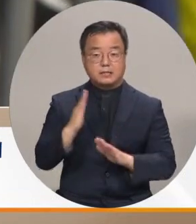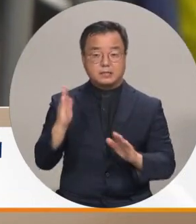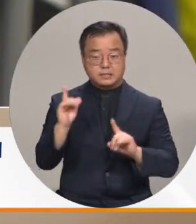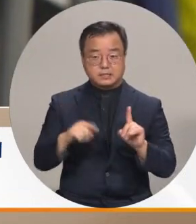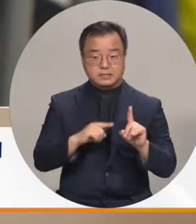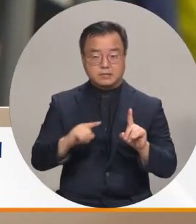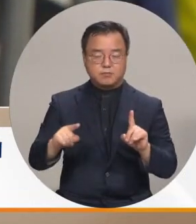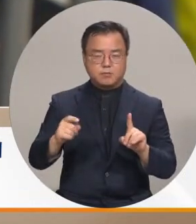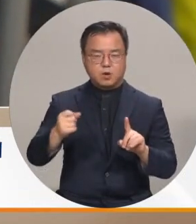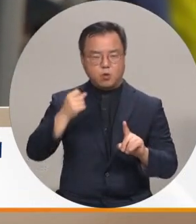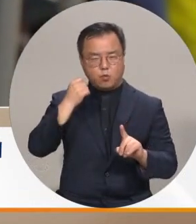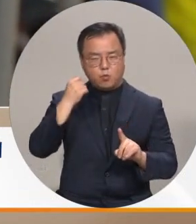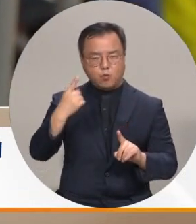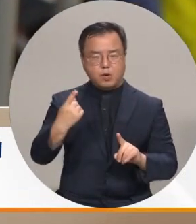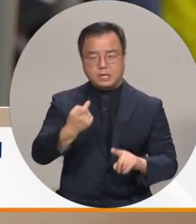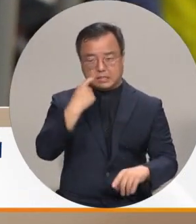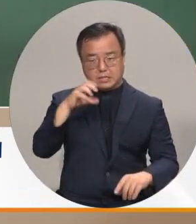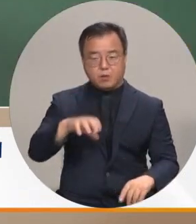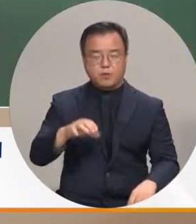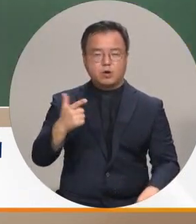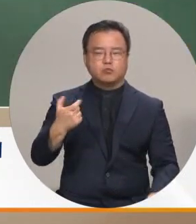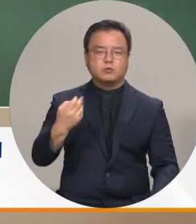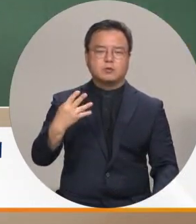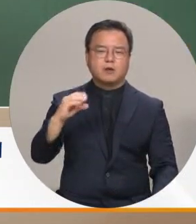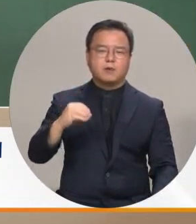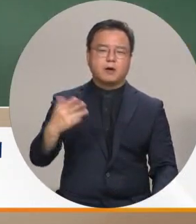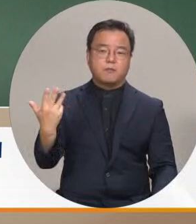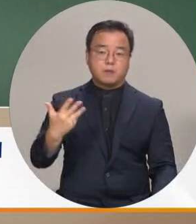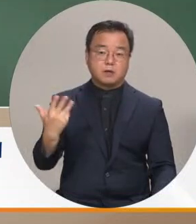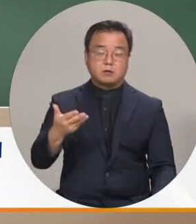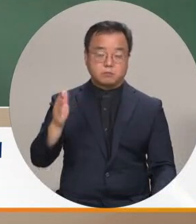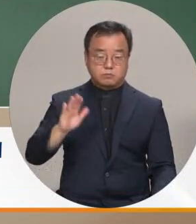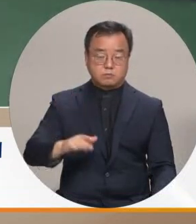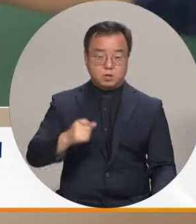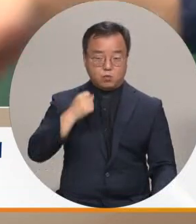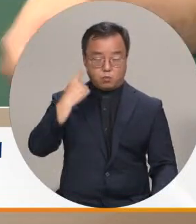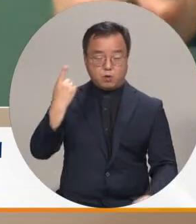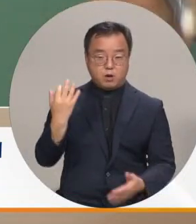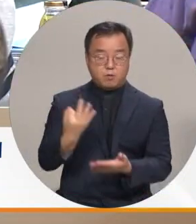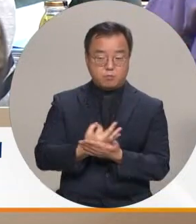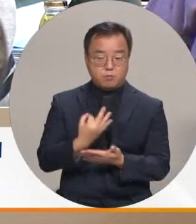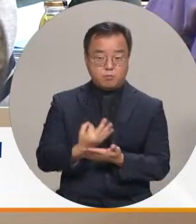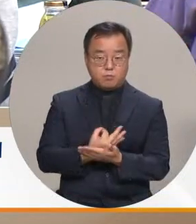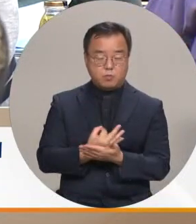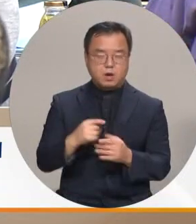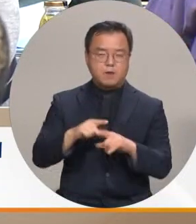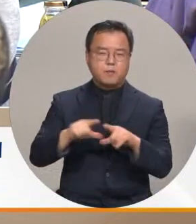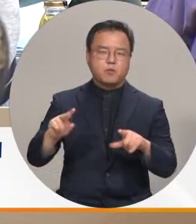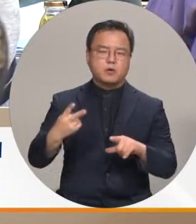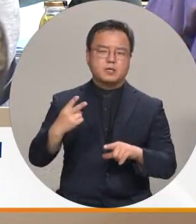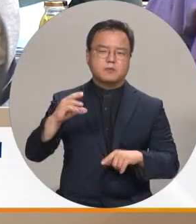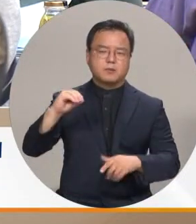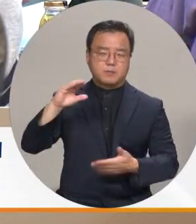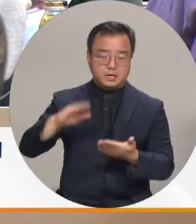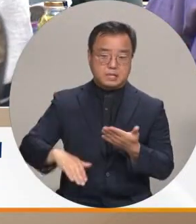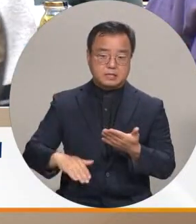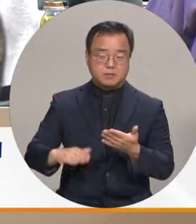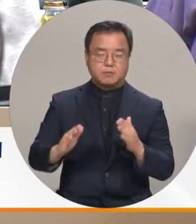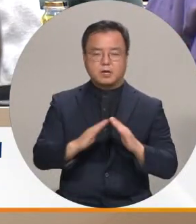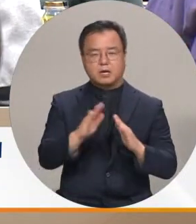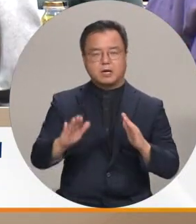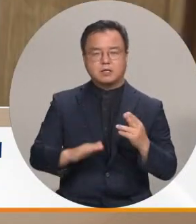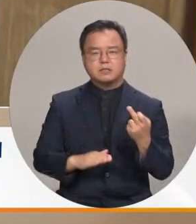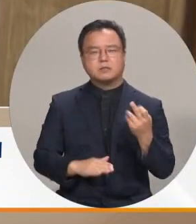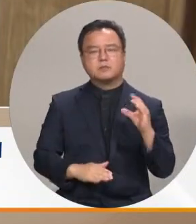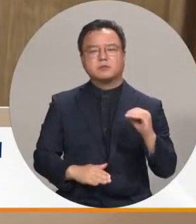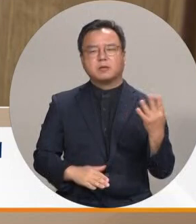월 64만 8,000 원이었습니다 그런데 반면 월평균 소득 200만 원 미 미만의 가구는 12만